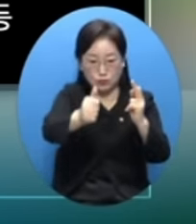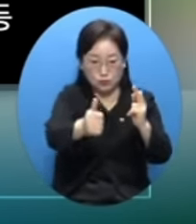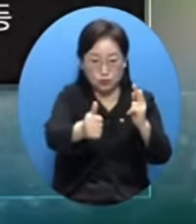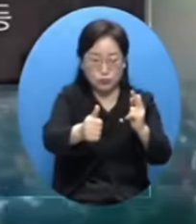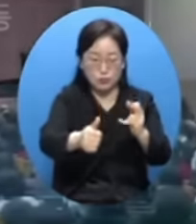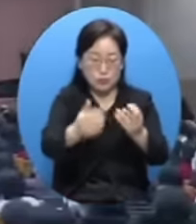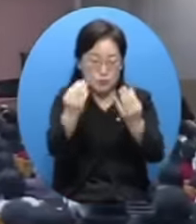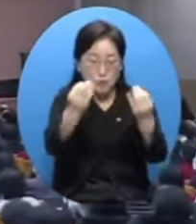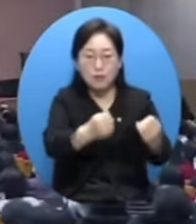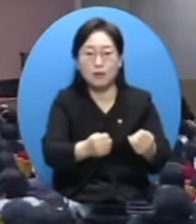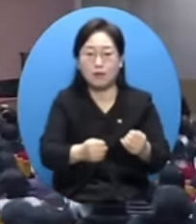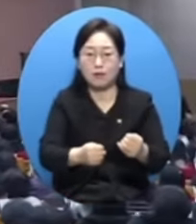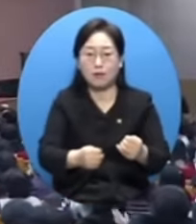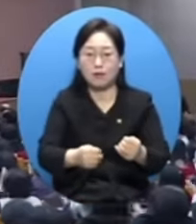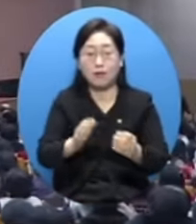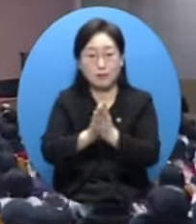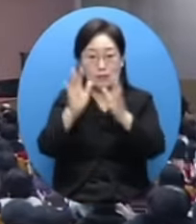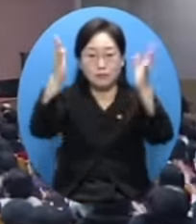나왔습니다